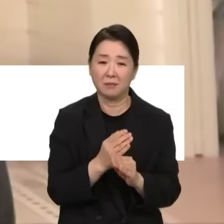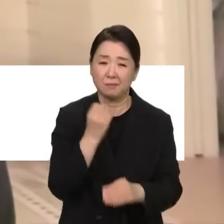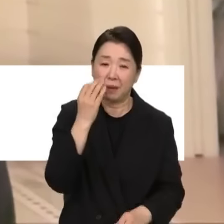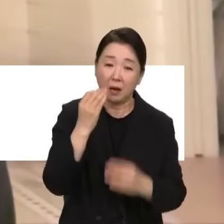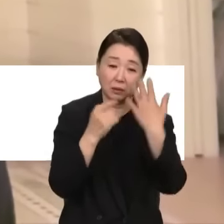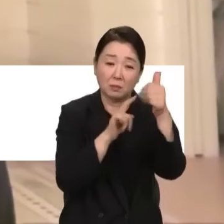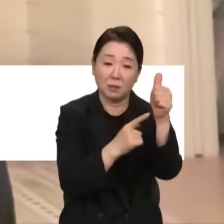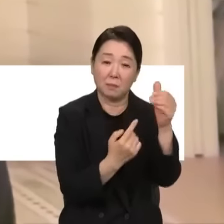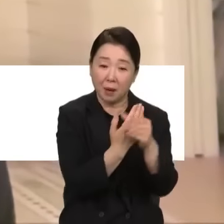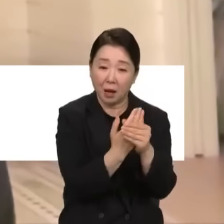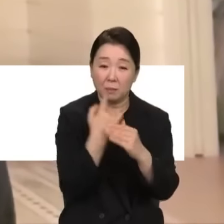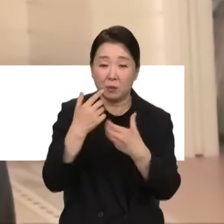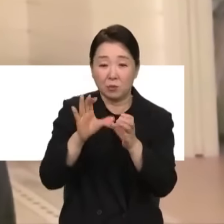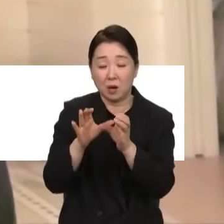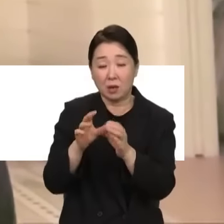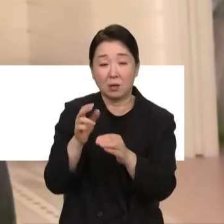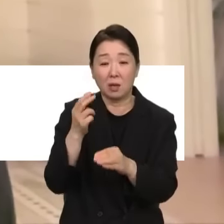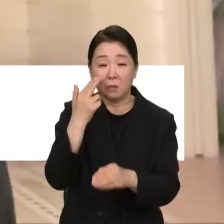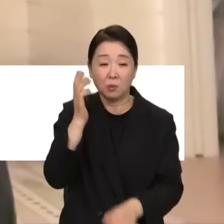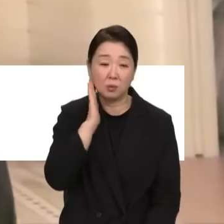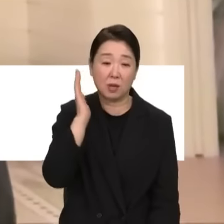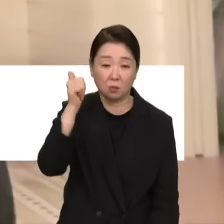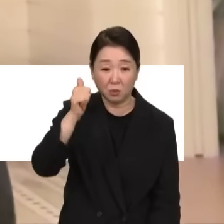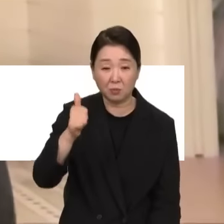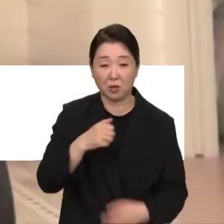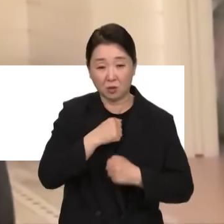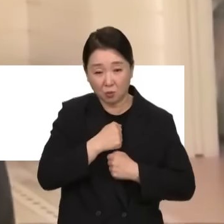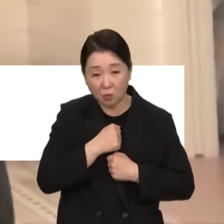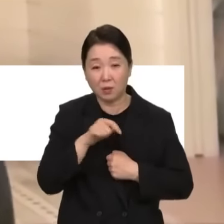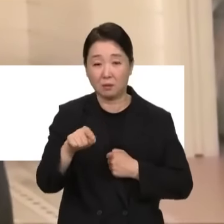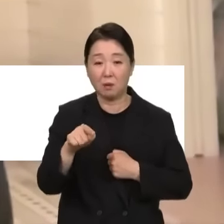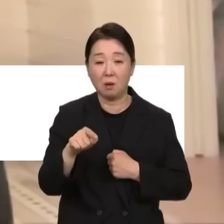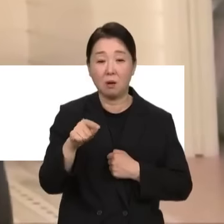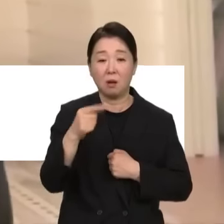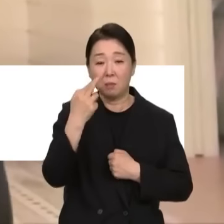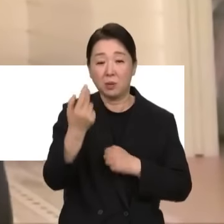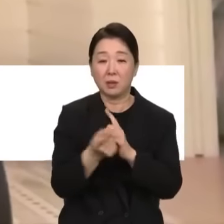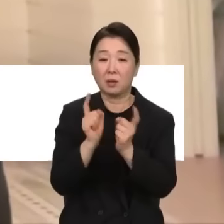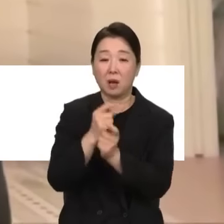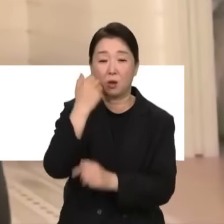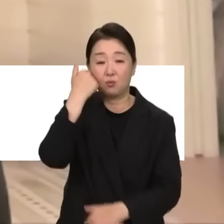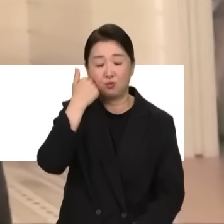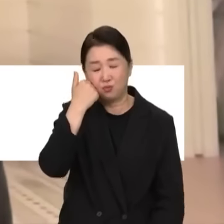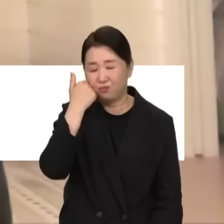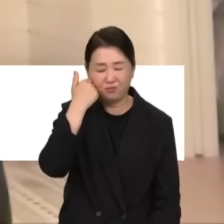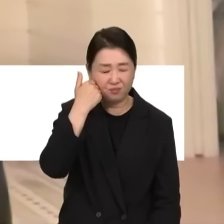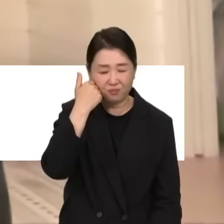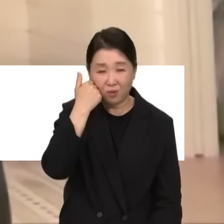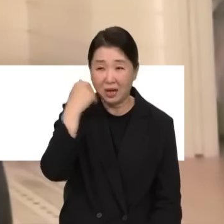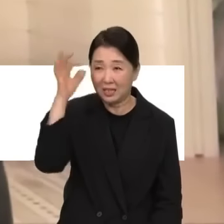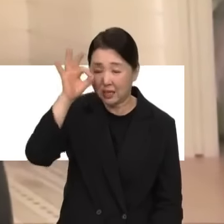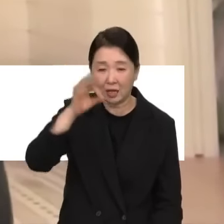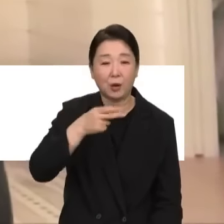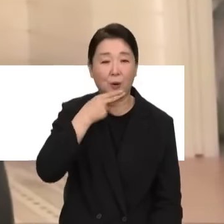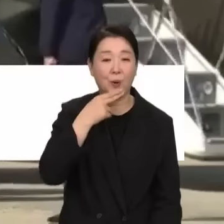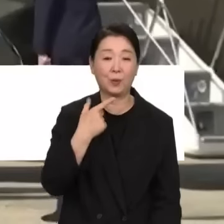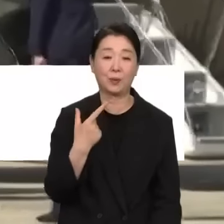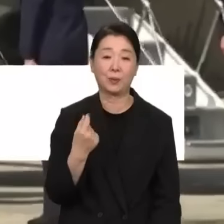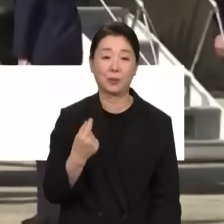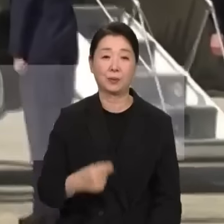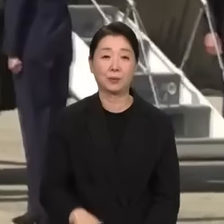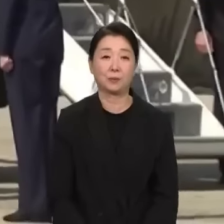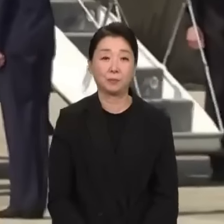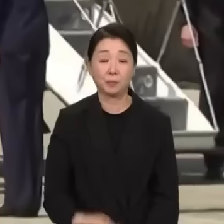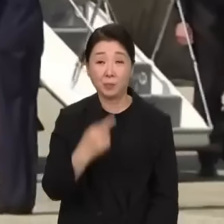well save President Biden's position within the Democratic Party. It seems there's less willingness in the